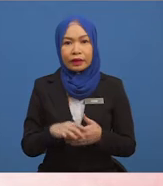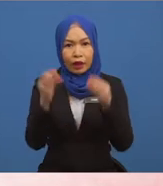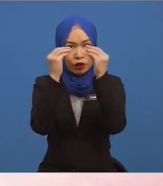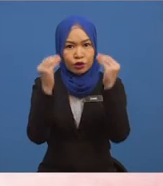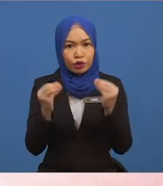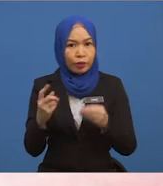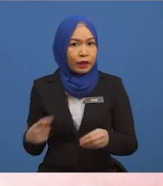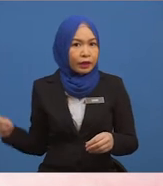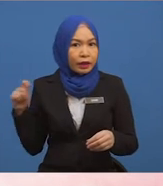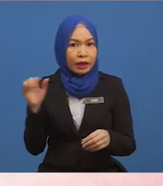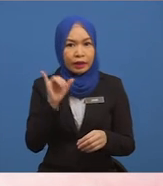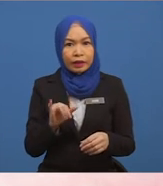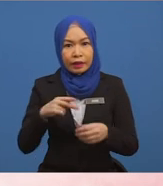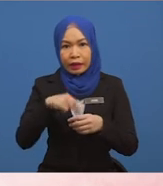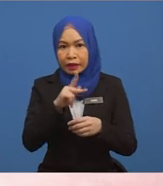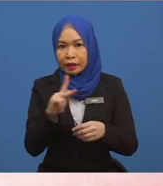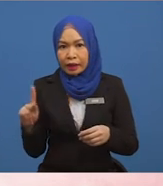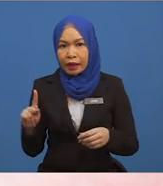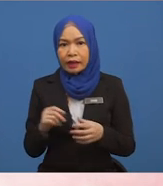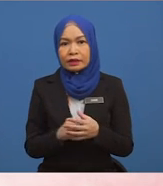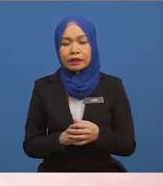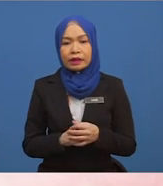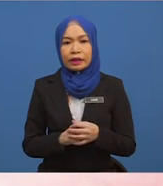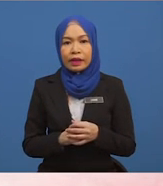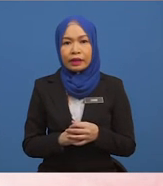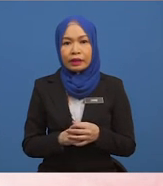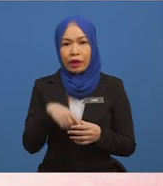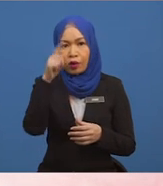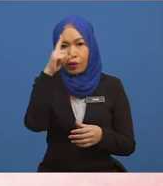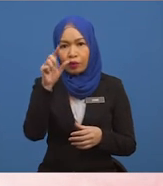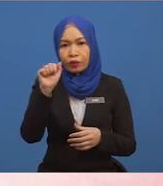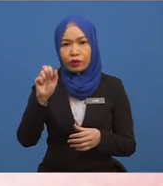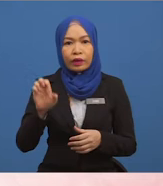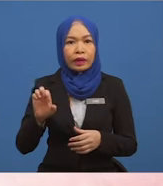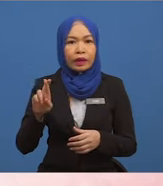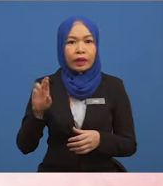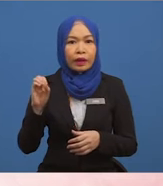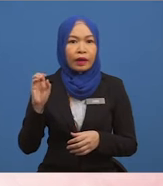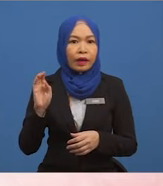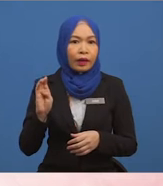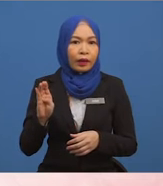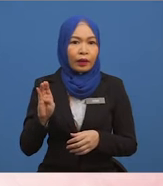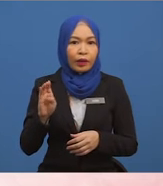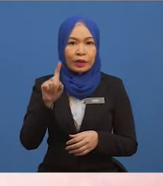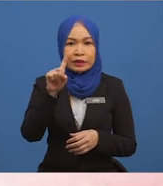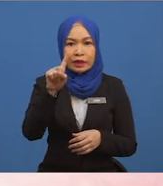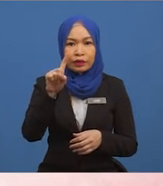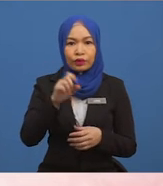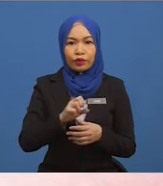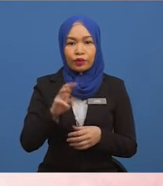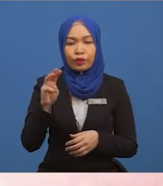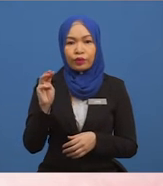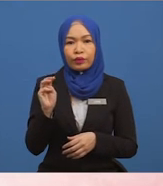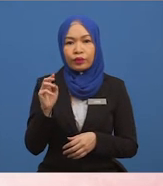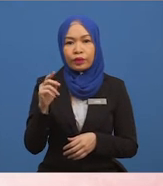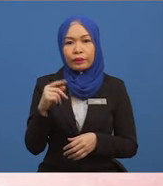dihasilkan. Bagi respirasi aerob, satu molekul glukosa akan menghasilkan